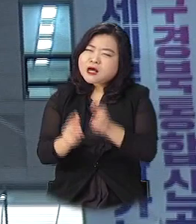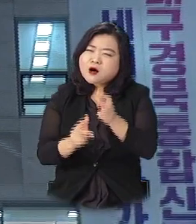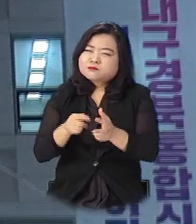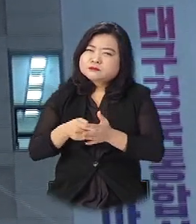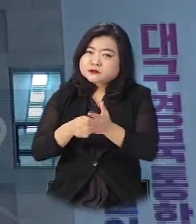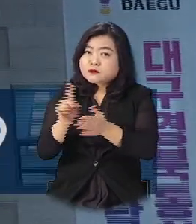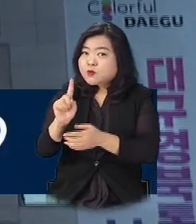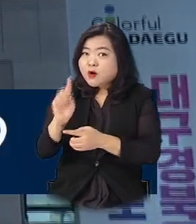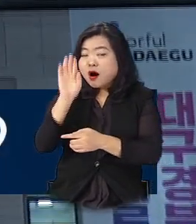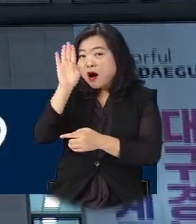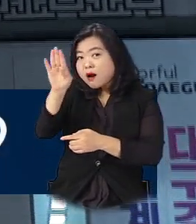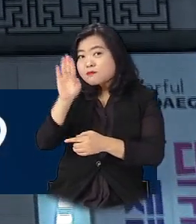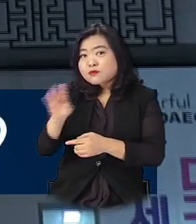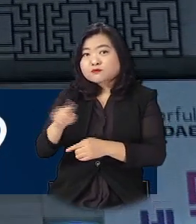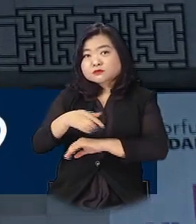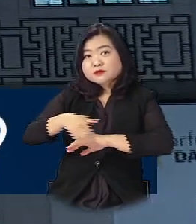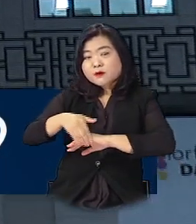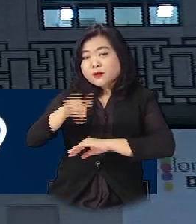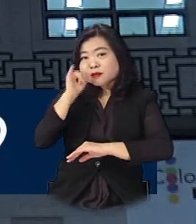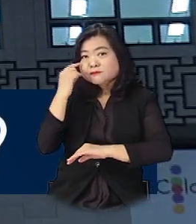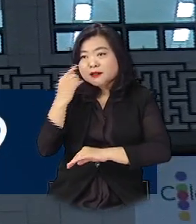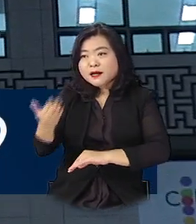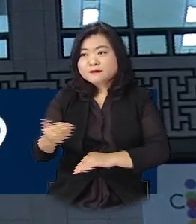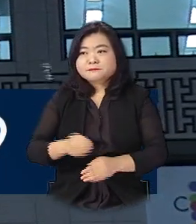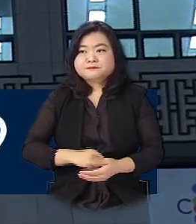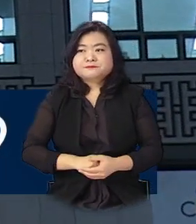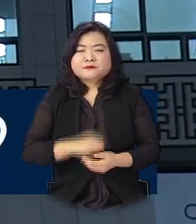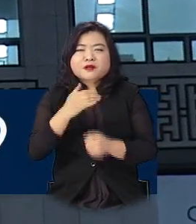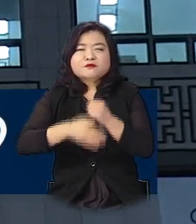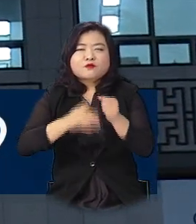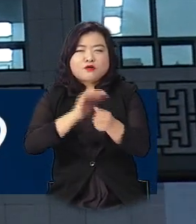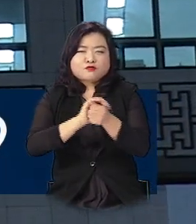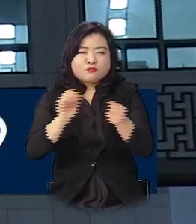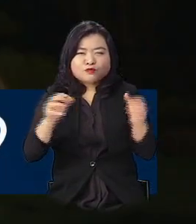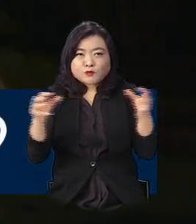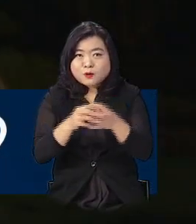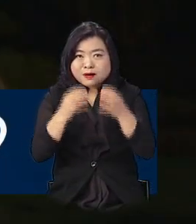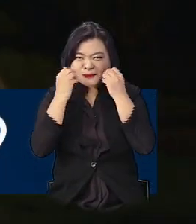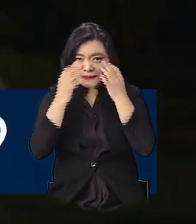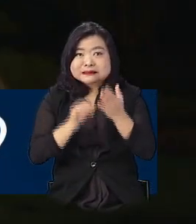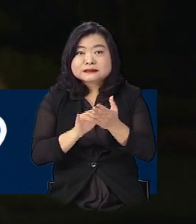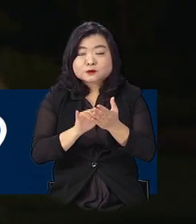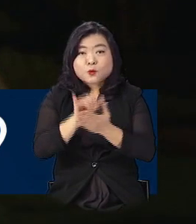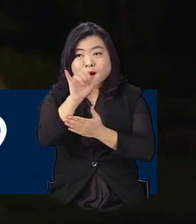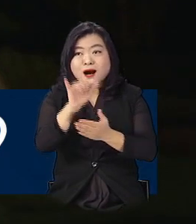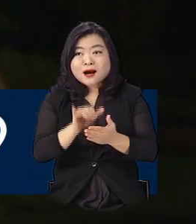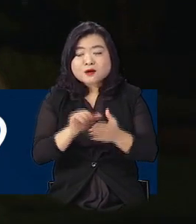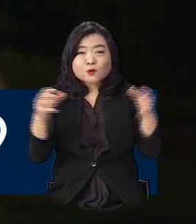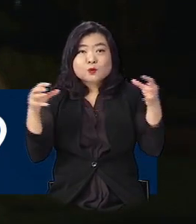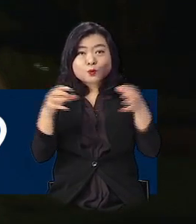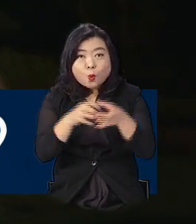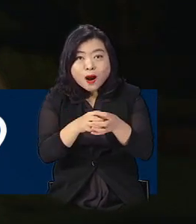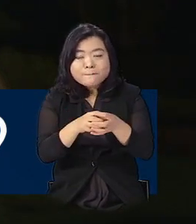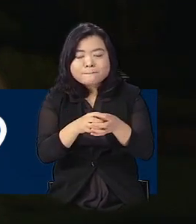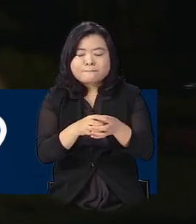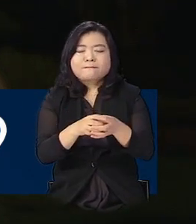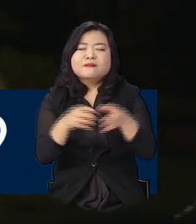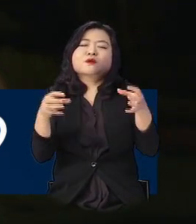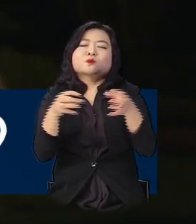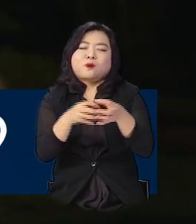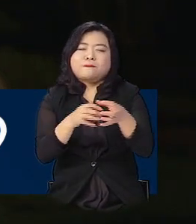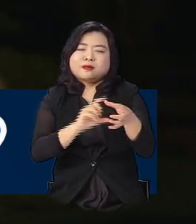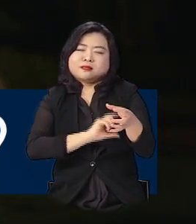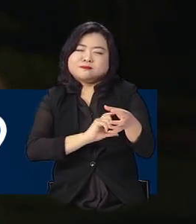진행 중이고 또 앞으로는 어떤 계획들이 남아 있습니까? 대구 경북 통합신공항 이렇게 이름을 부릅니다. 통합이란